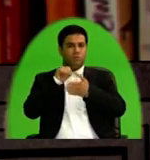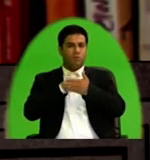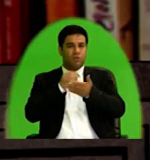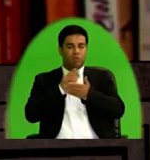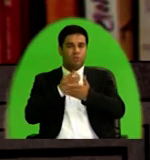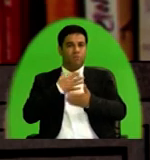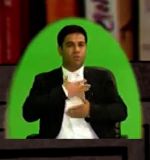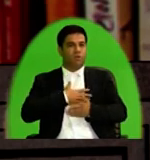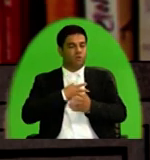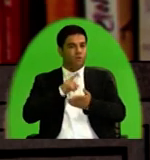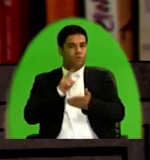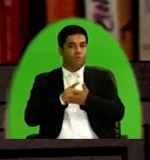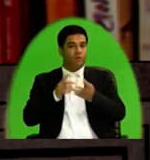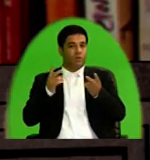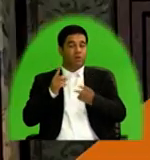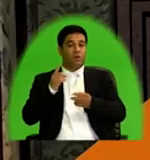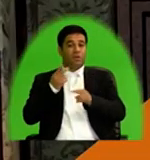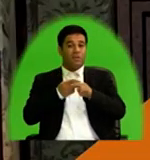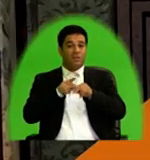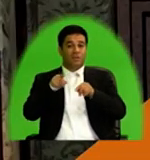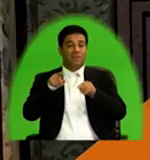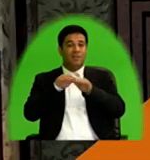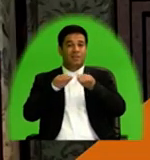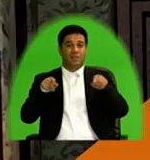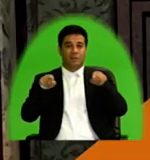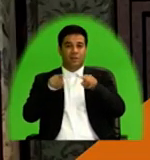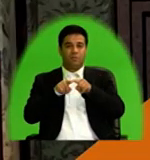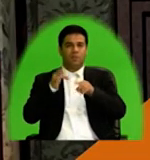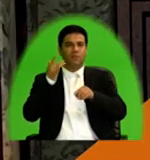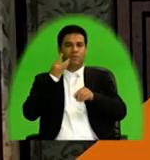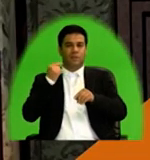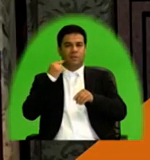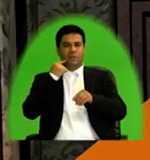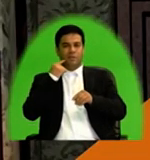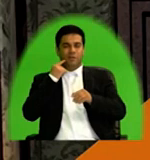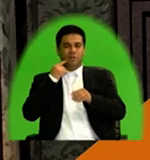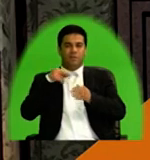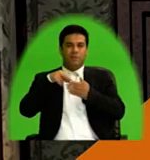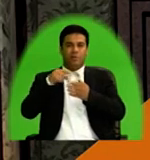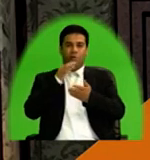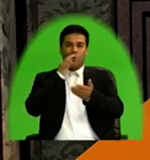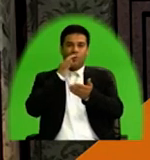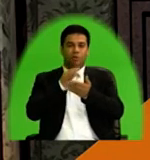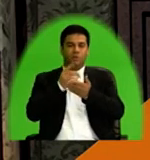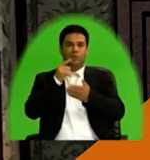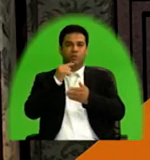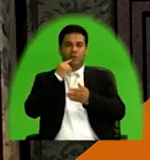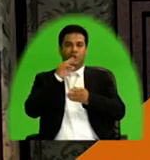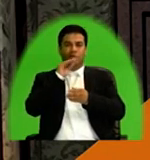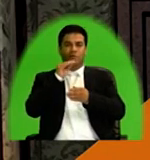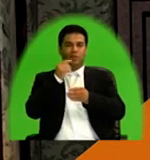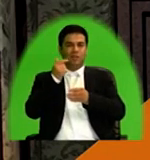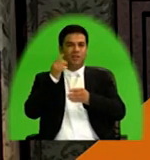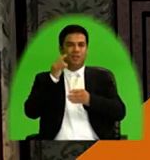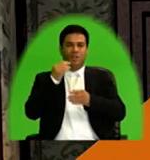беспокойства родителей. Такие дети часто стесняются выходить, отвечать, стесняются своей речи, на